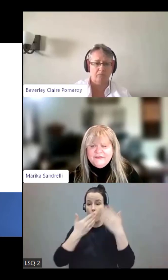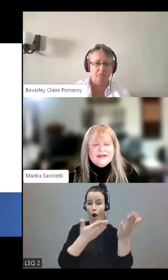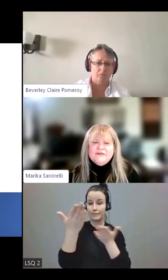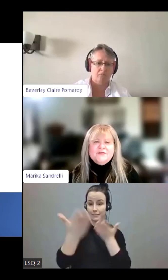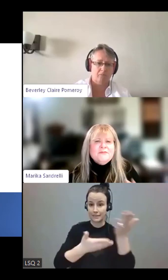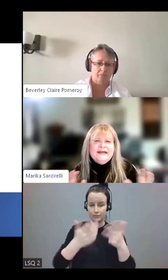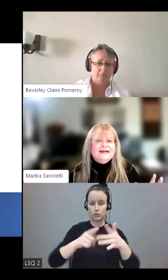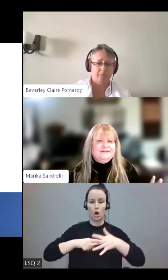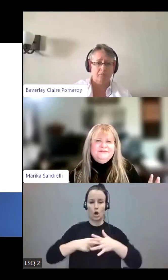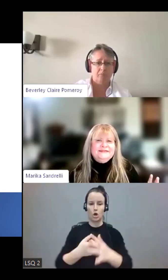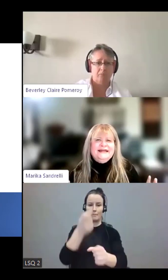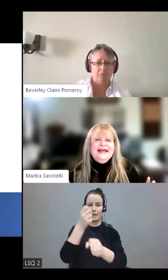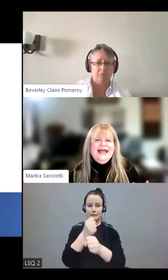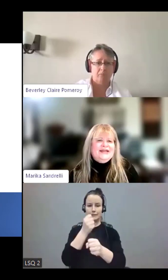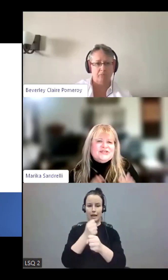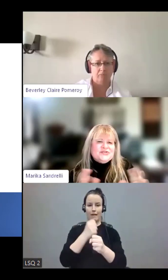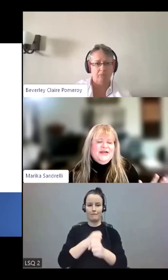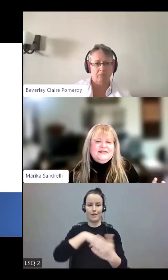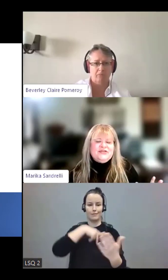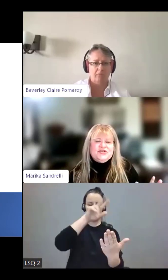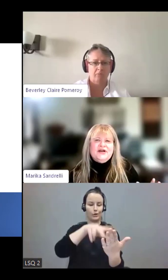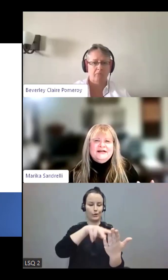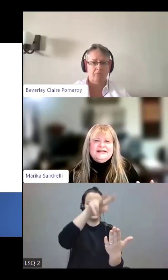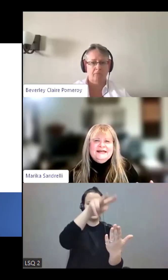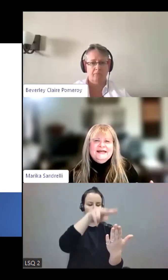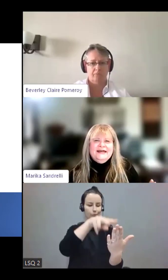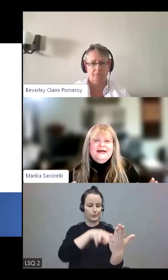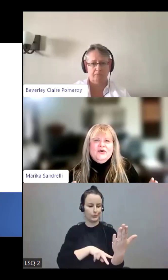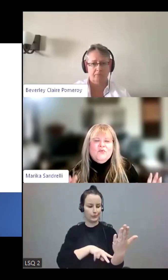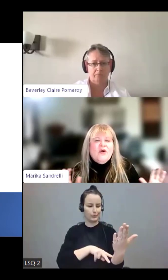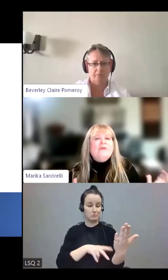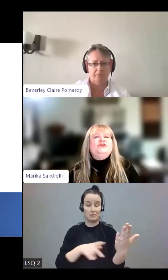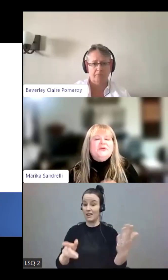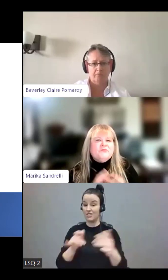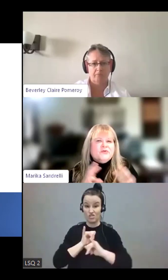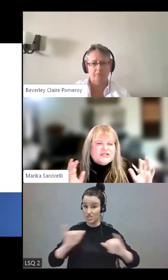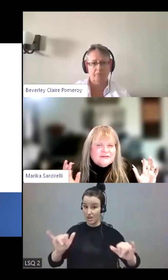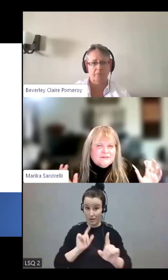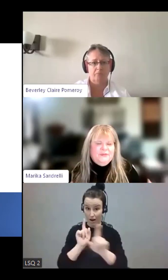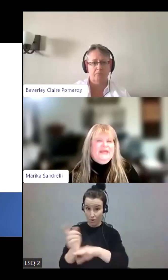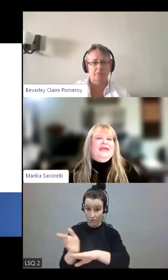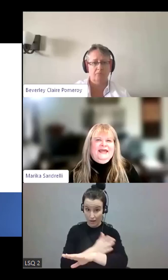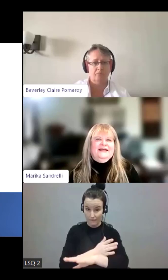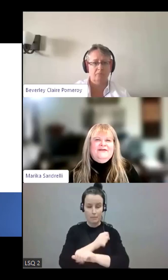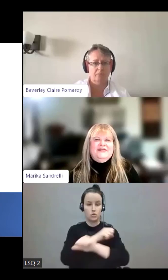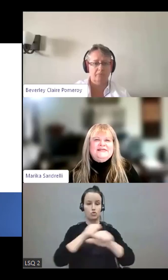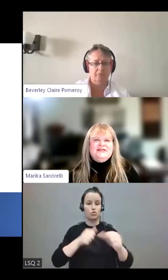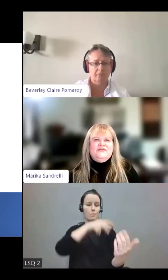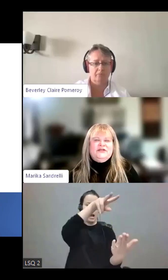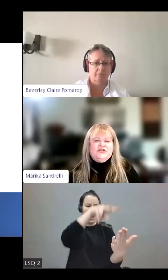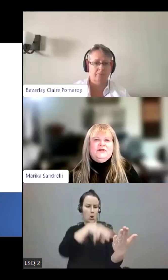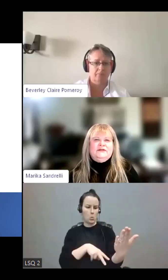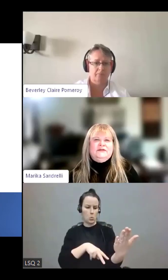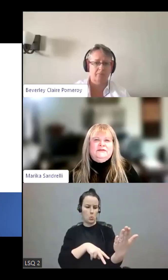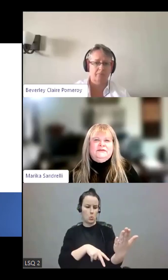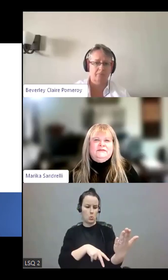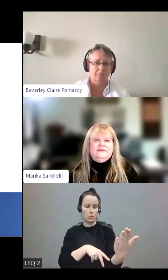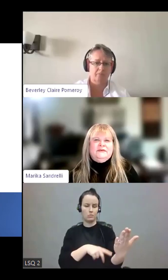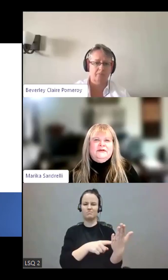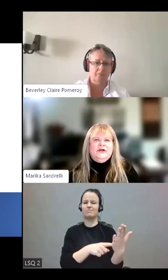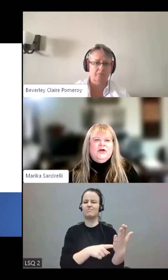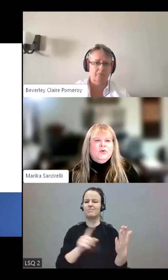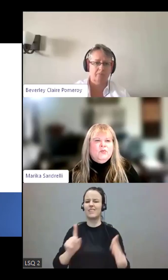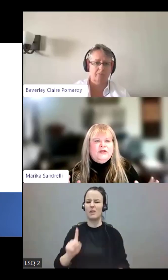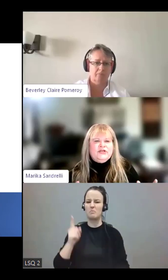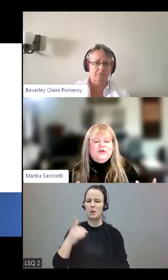jamais rencontré et on ne fait que lire ce document. Quelle serait notre impression au sujet de cette personne?